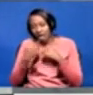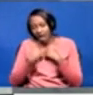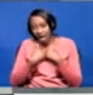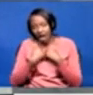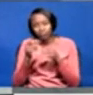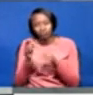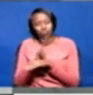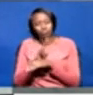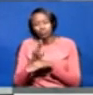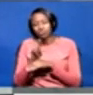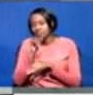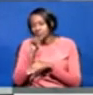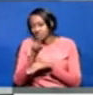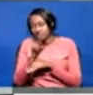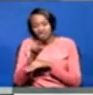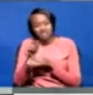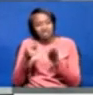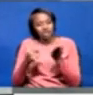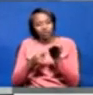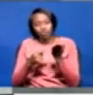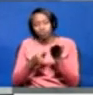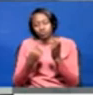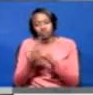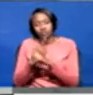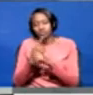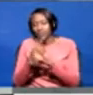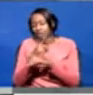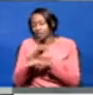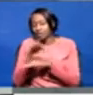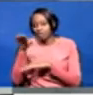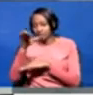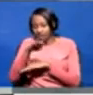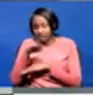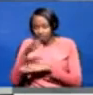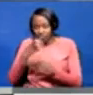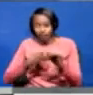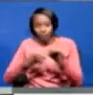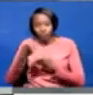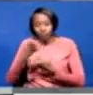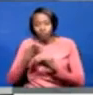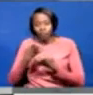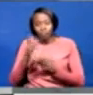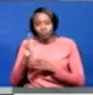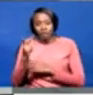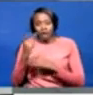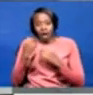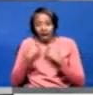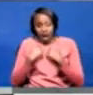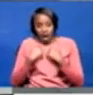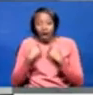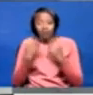sana kwa sehemu mingi ya uchumi yetu. Na hivyo basi hata ukiona jinsi ambavyo